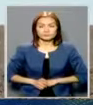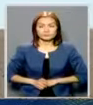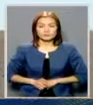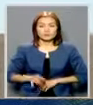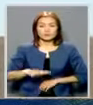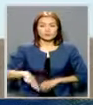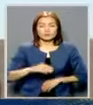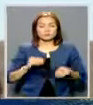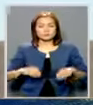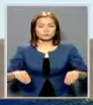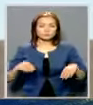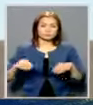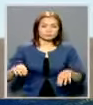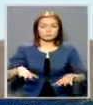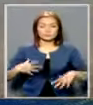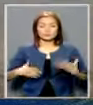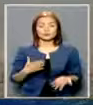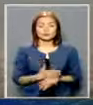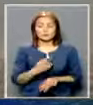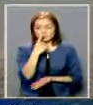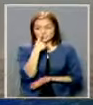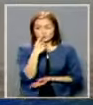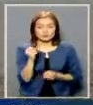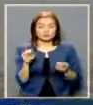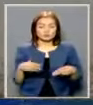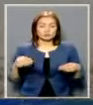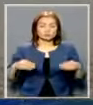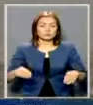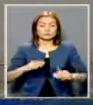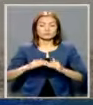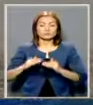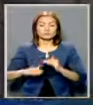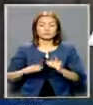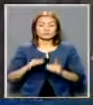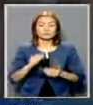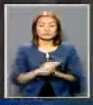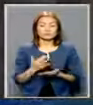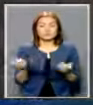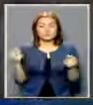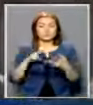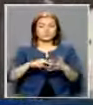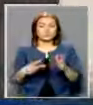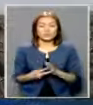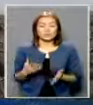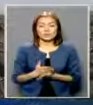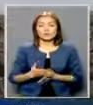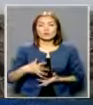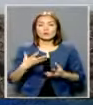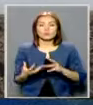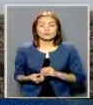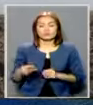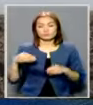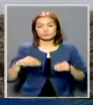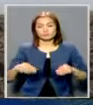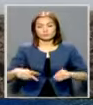Елде егін егу жұмыстарына дайындық қарқынды. Биылғы жылға арналған егіс алқаптарының болжамды құрылымы да анықталды. Жалпы республика бойынша